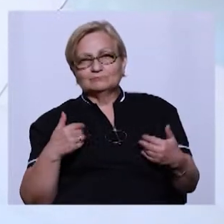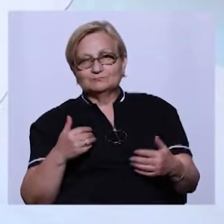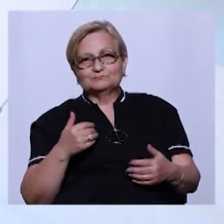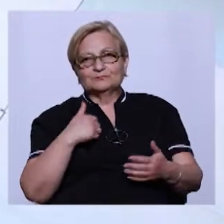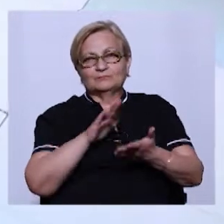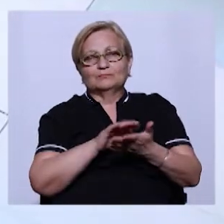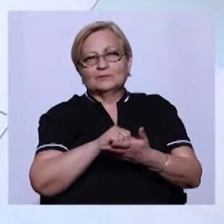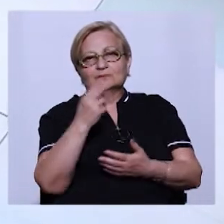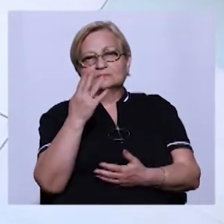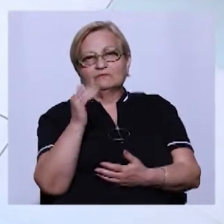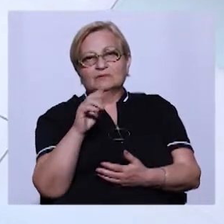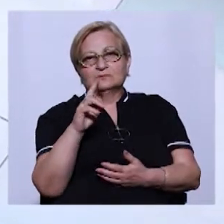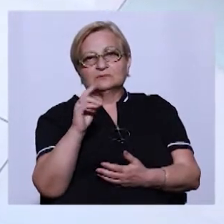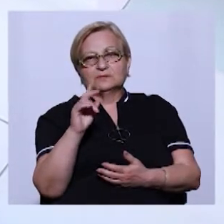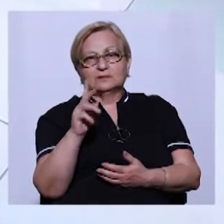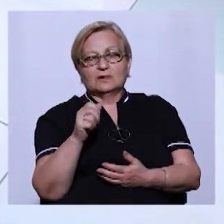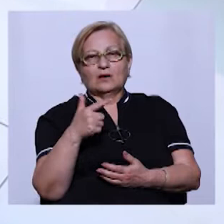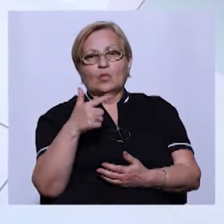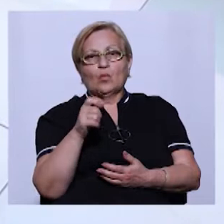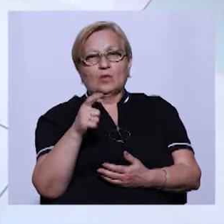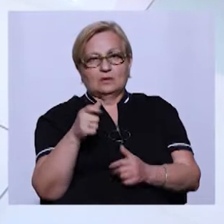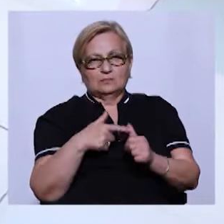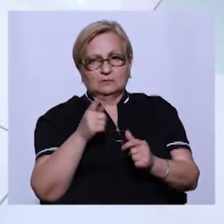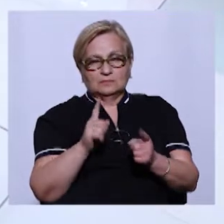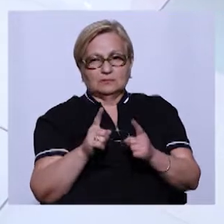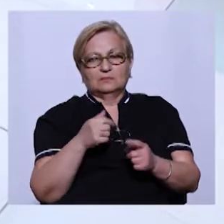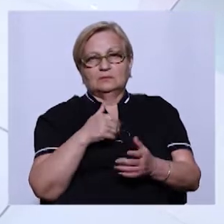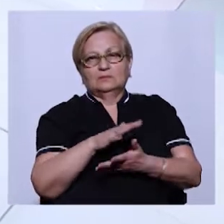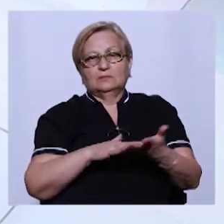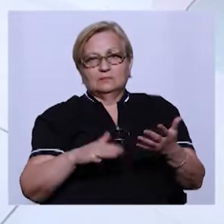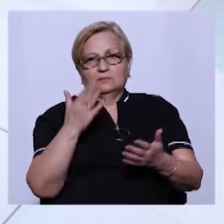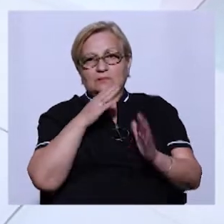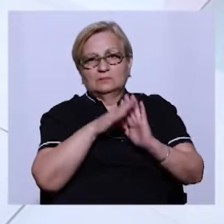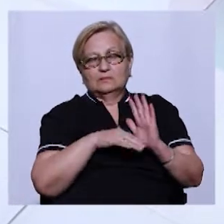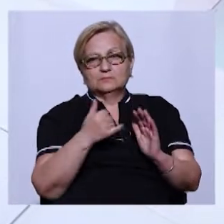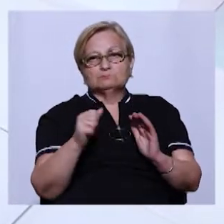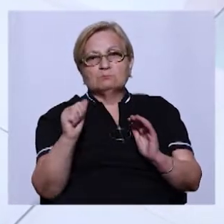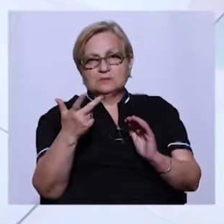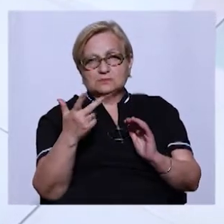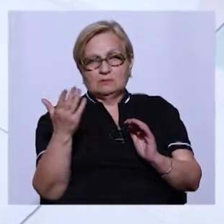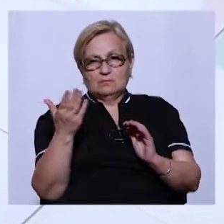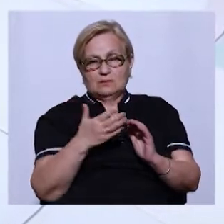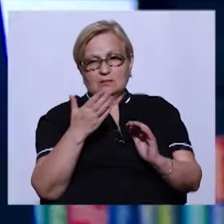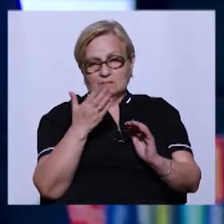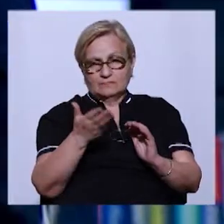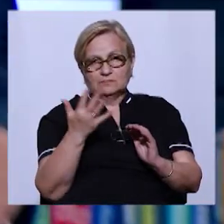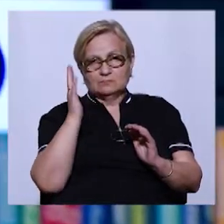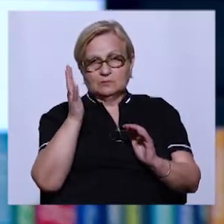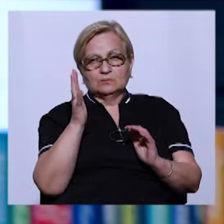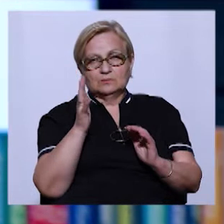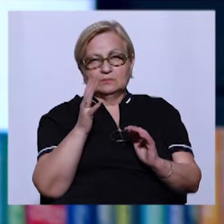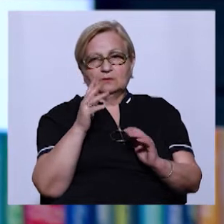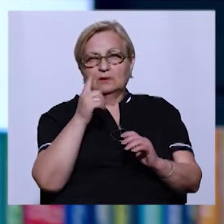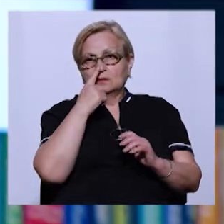მოგესალმებათ, ფრანცისკა მასწავლებელი გოგამასი, ვაგრძელებთ გაკვეთილებს. დღეს არის ჩვენი მესამე გაკვეთილი, მეხუთე კლასის.